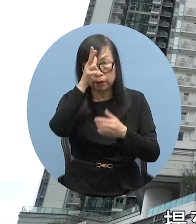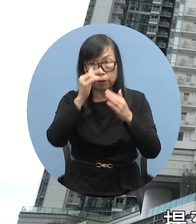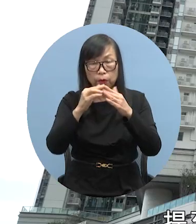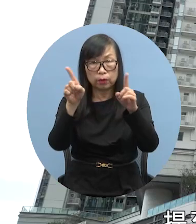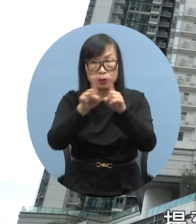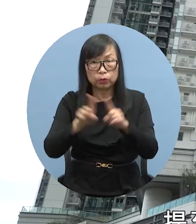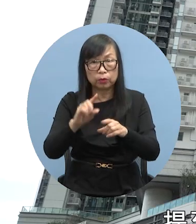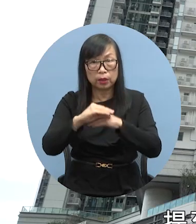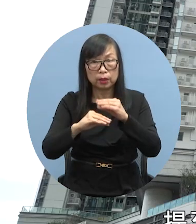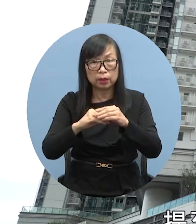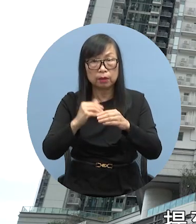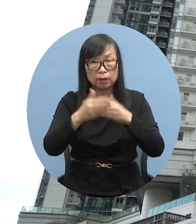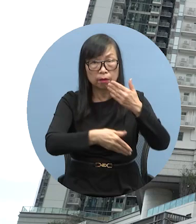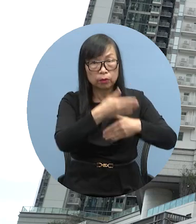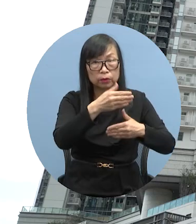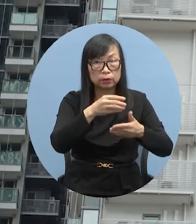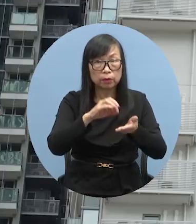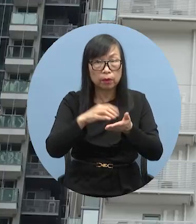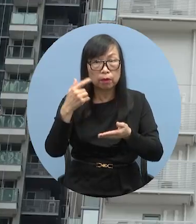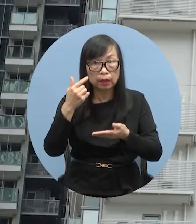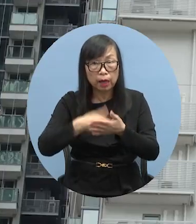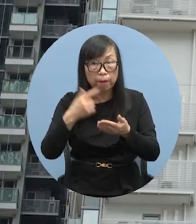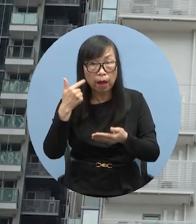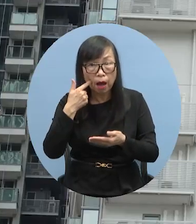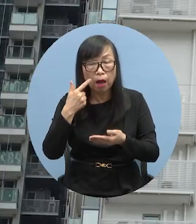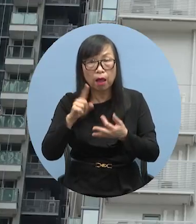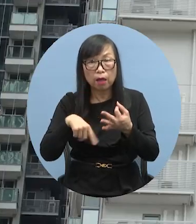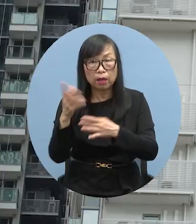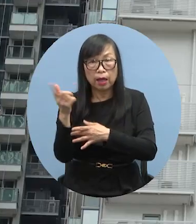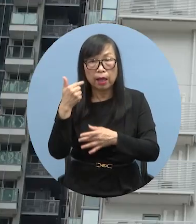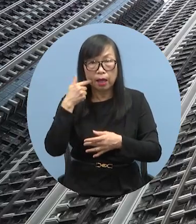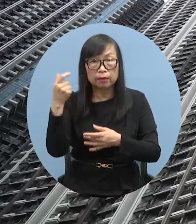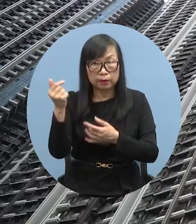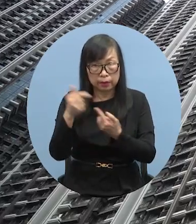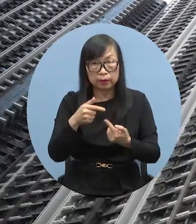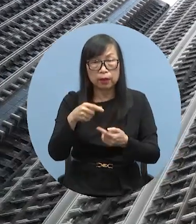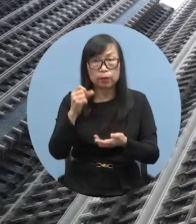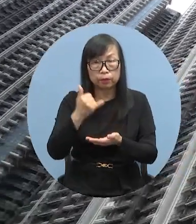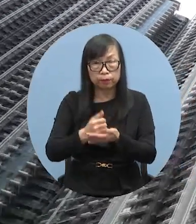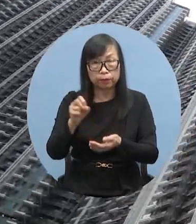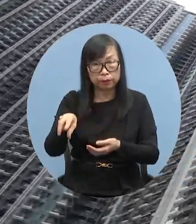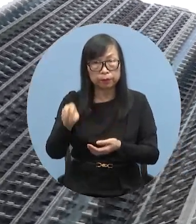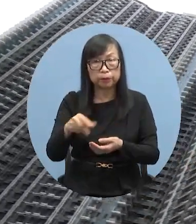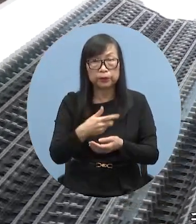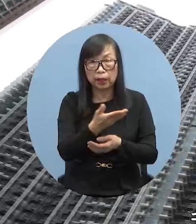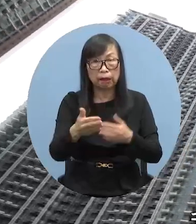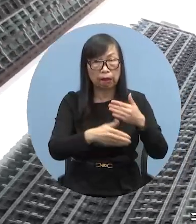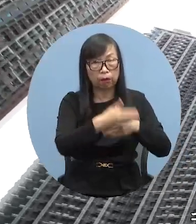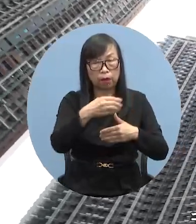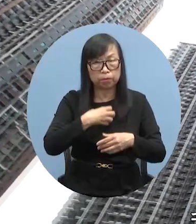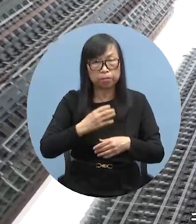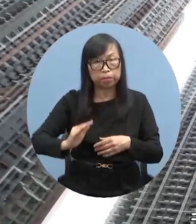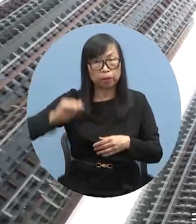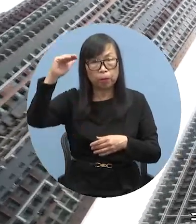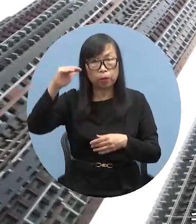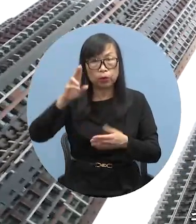睇到樓市有冇空間減辣，李家超話辣椒仍然有存在價值。 個樓價大家都仲係話高嘅。我相